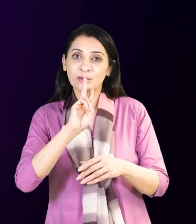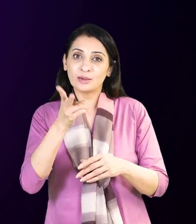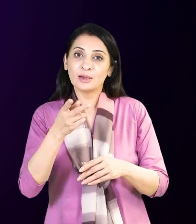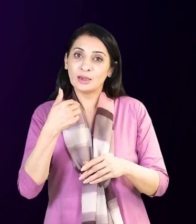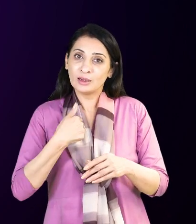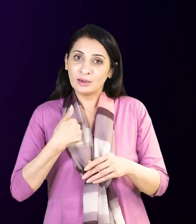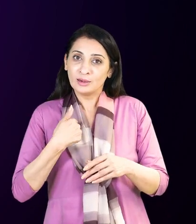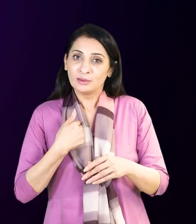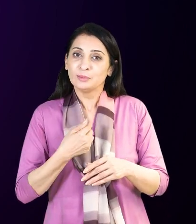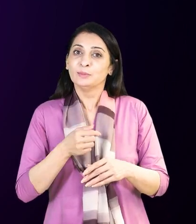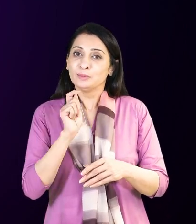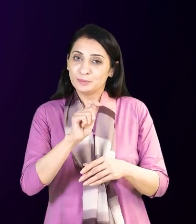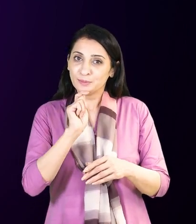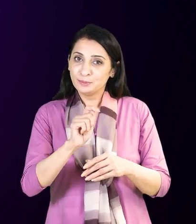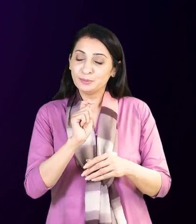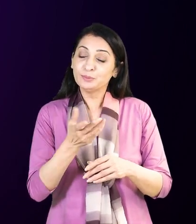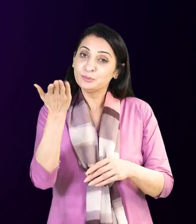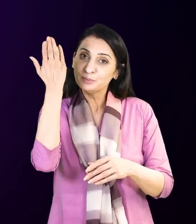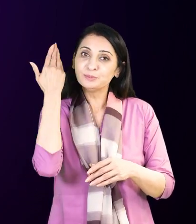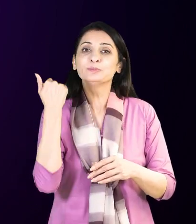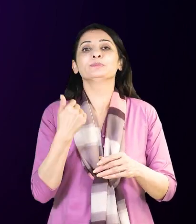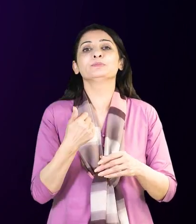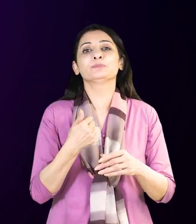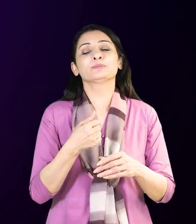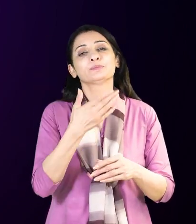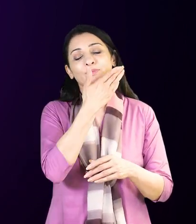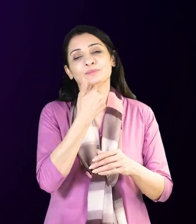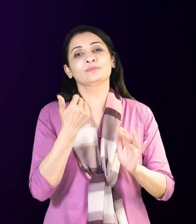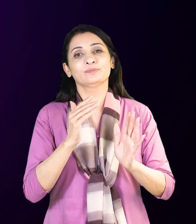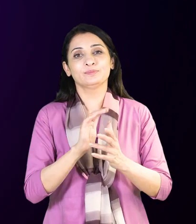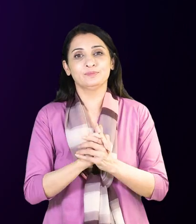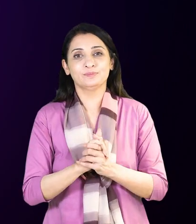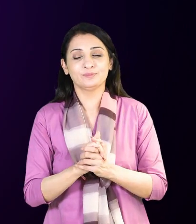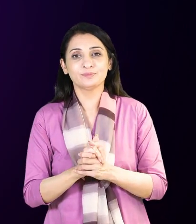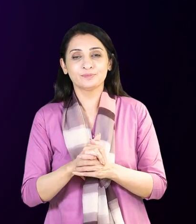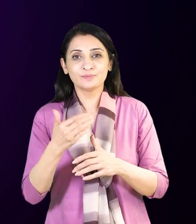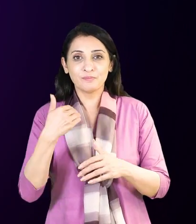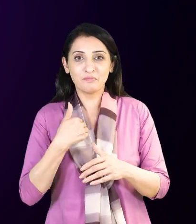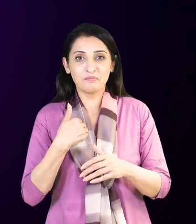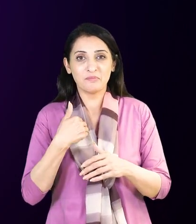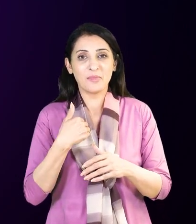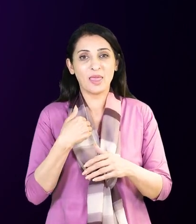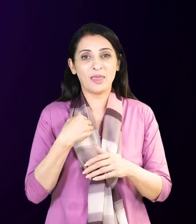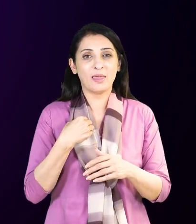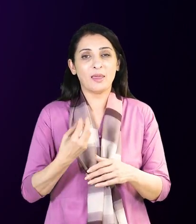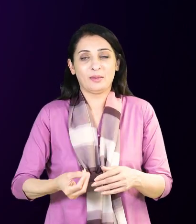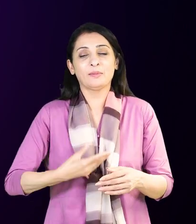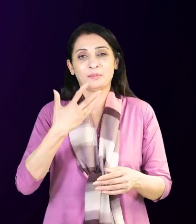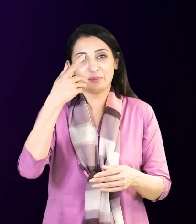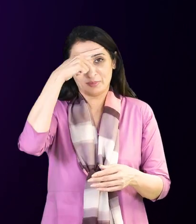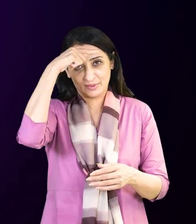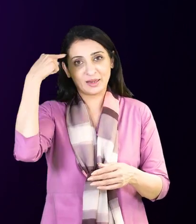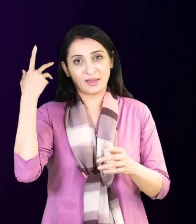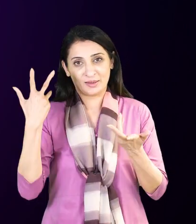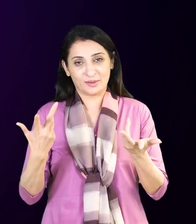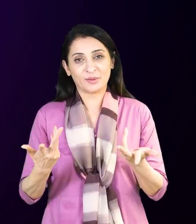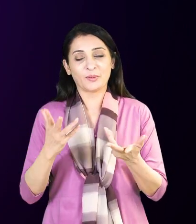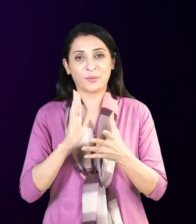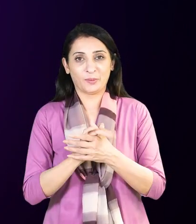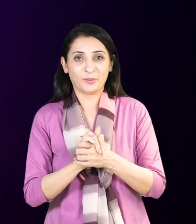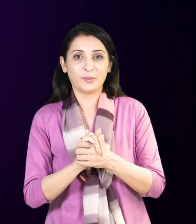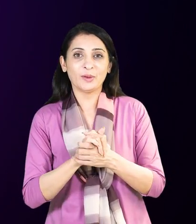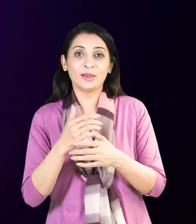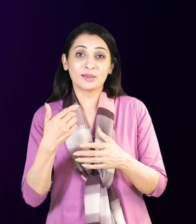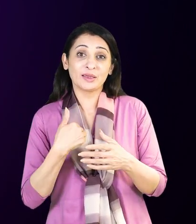एम ऑफ्टन टोल्ड दैट मैं वो कर रही हूँ जो हमेशा what I always wanted to do basically. So I am the lucky one, I guess,